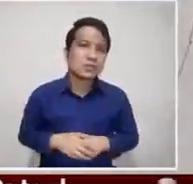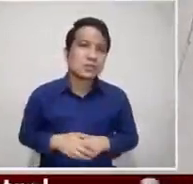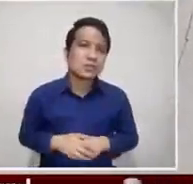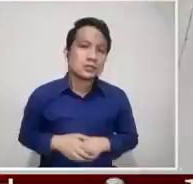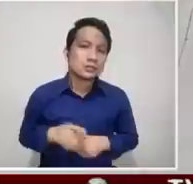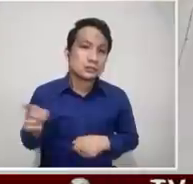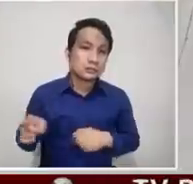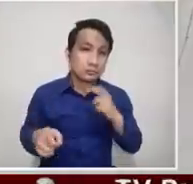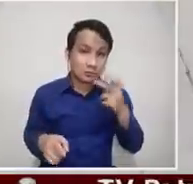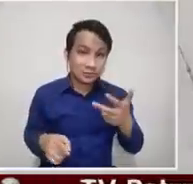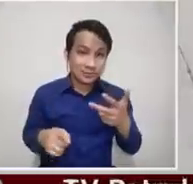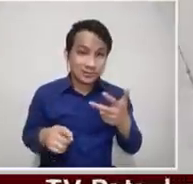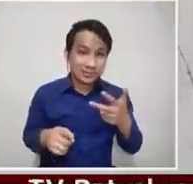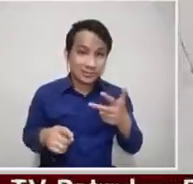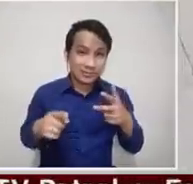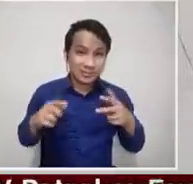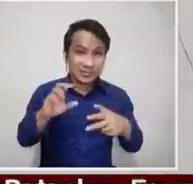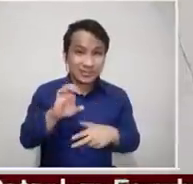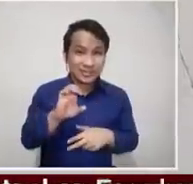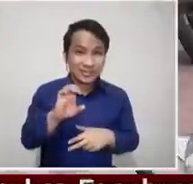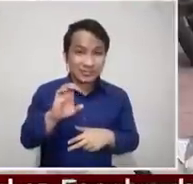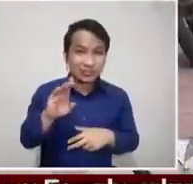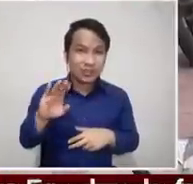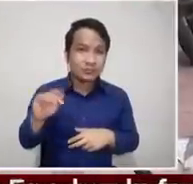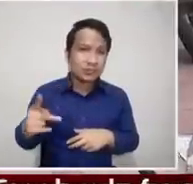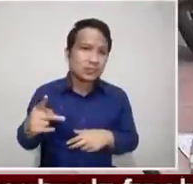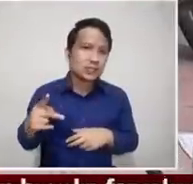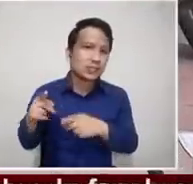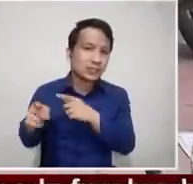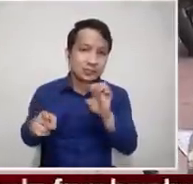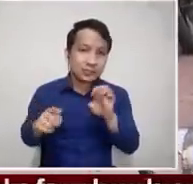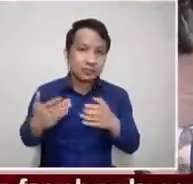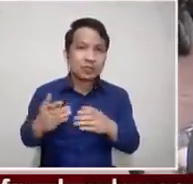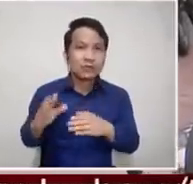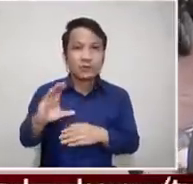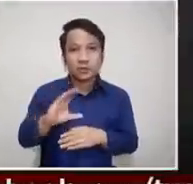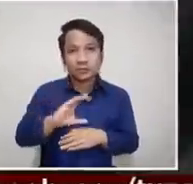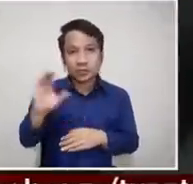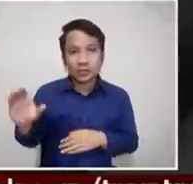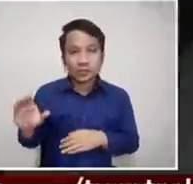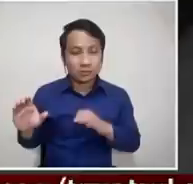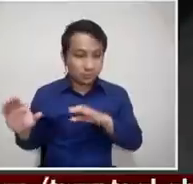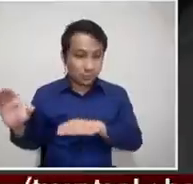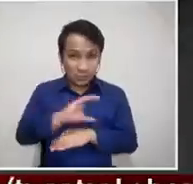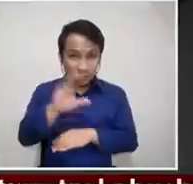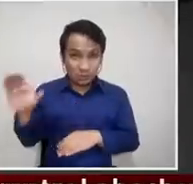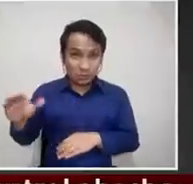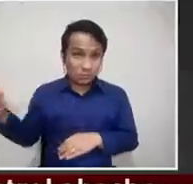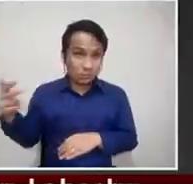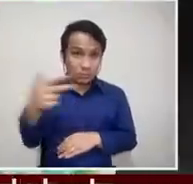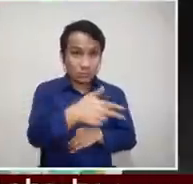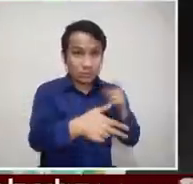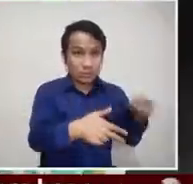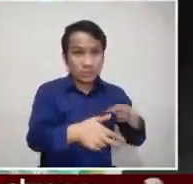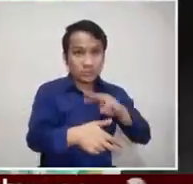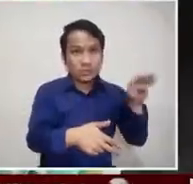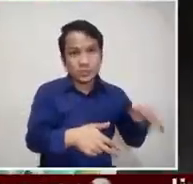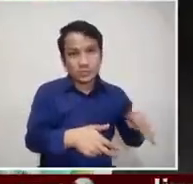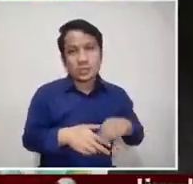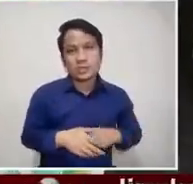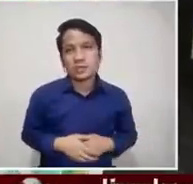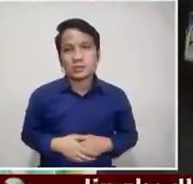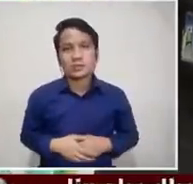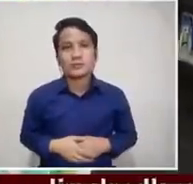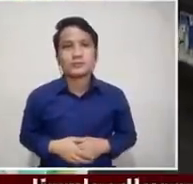gulo. Timbog ang mga e-trike driver mula Caloocan na pumasok at namamasada sa Maynila.